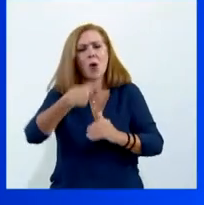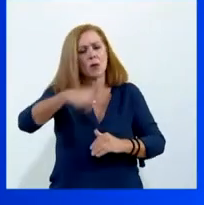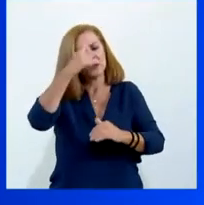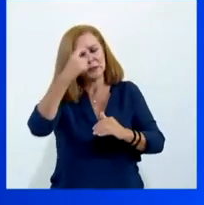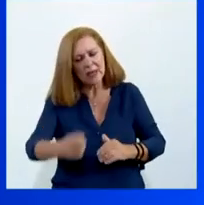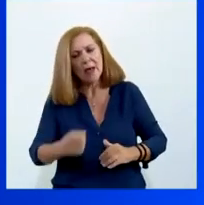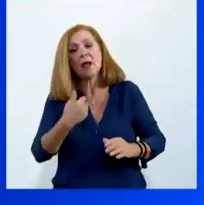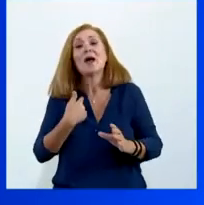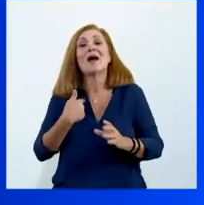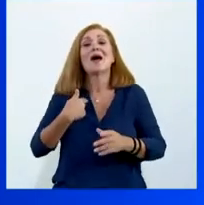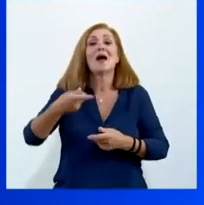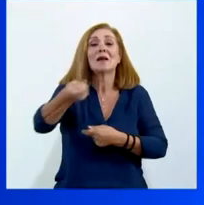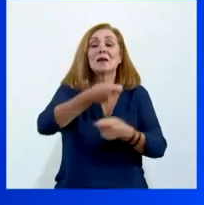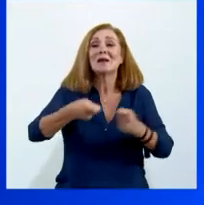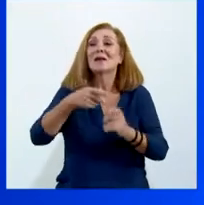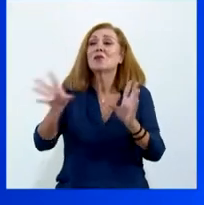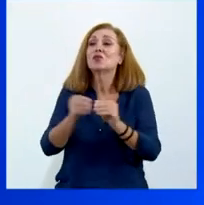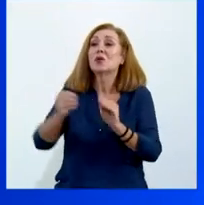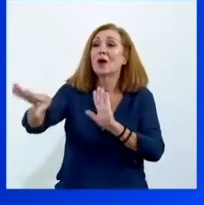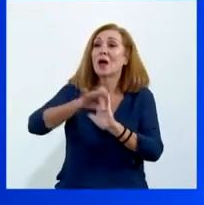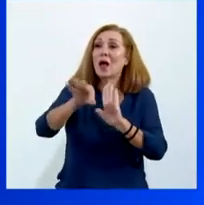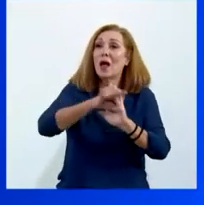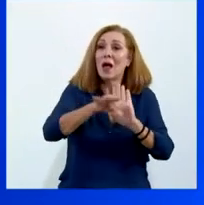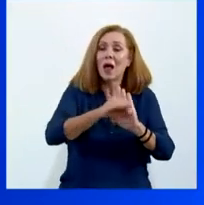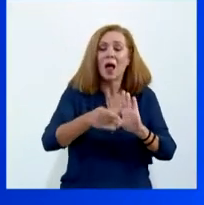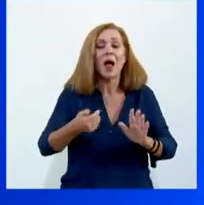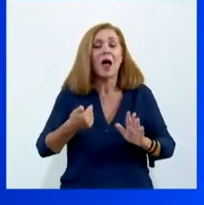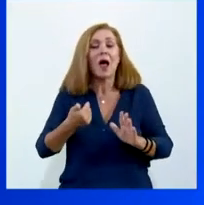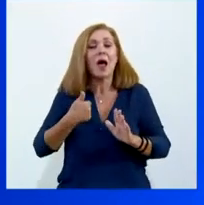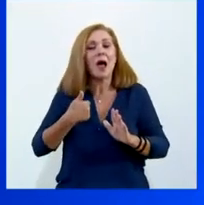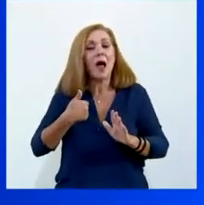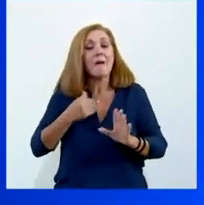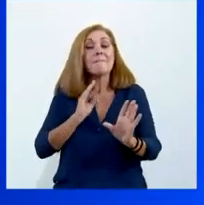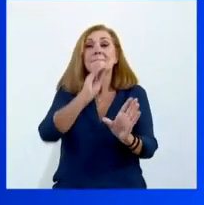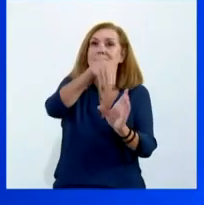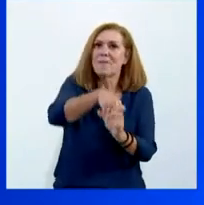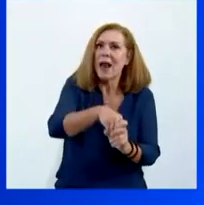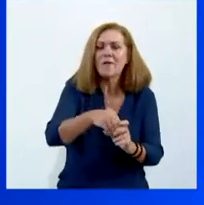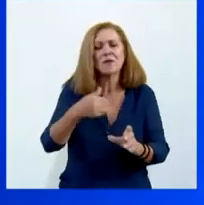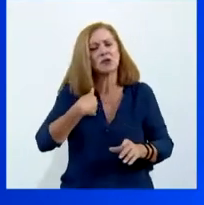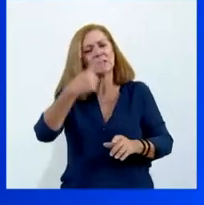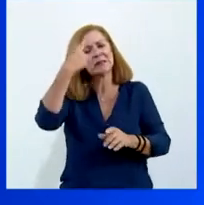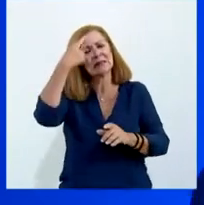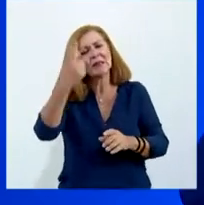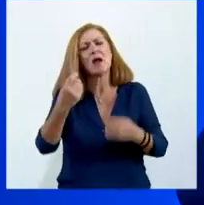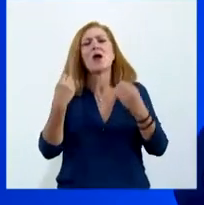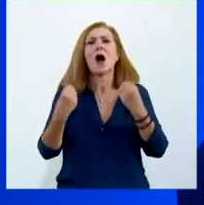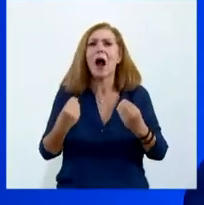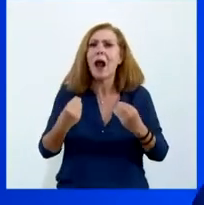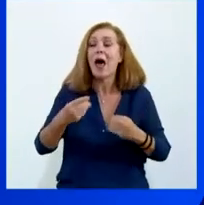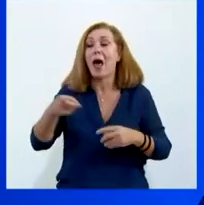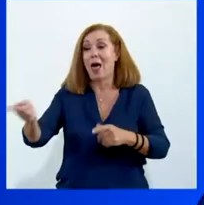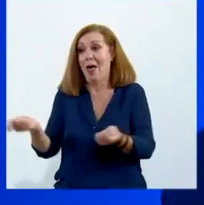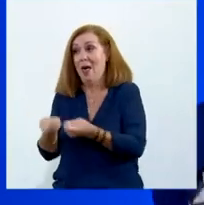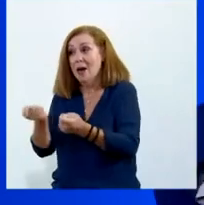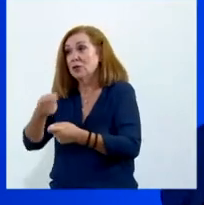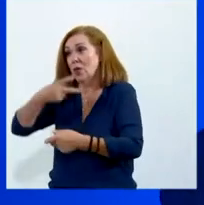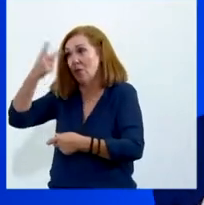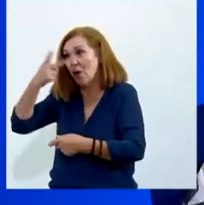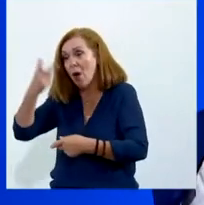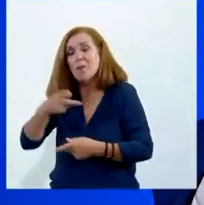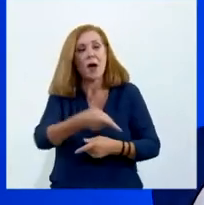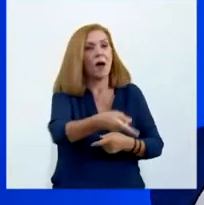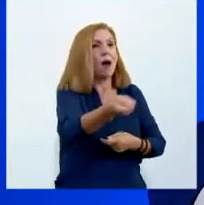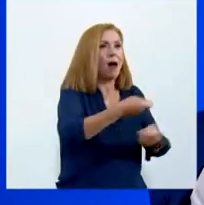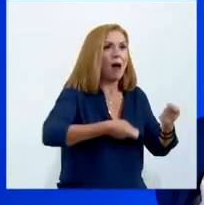και που θα κάνουμε στην αγορά εργασίας είναι παρεμβάσεις λελογισμένες που προστατεύουν τα δικαιώματα των εργαζομένων, αλλά δίνουν και στις επιχειρήσεις την